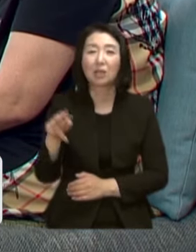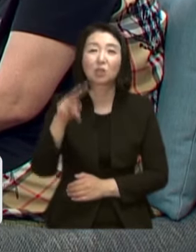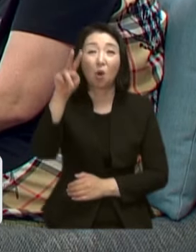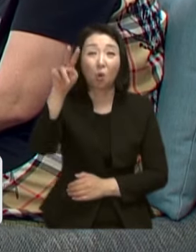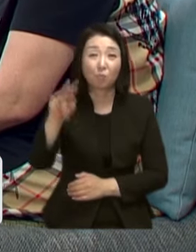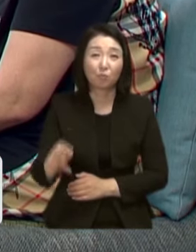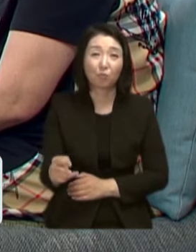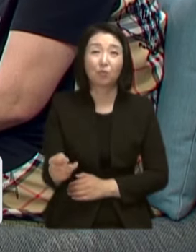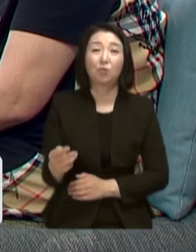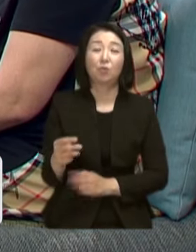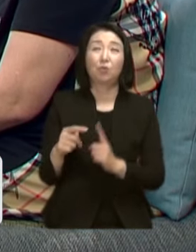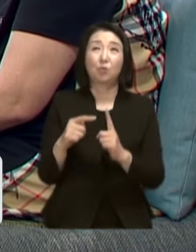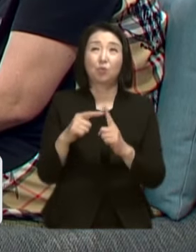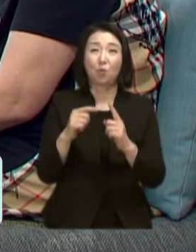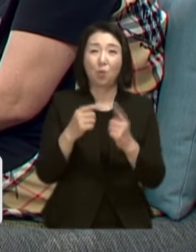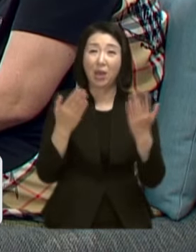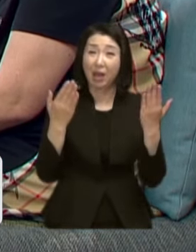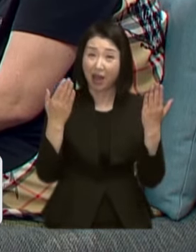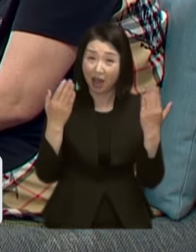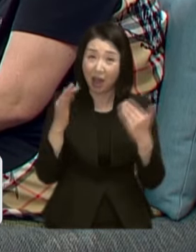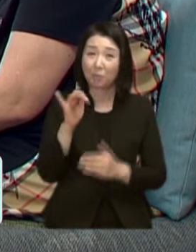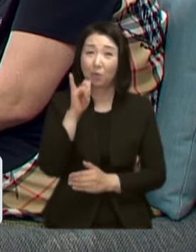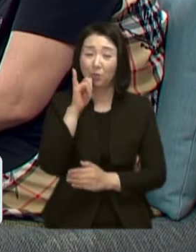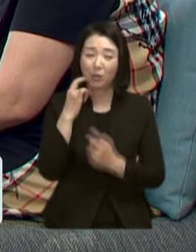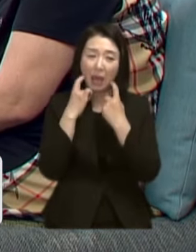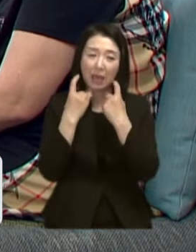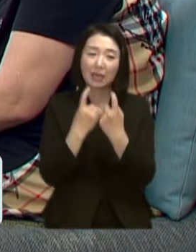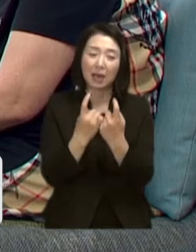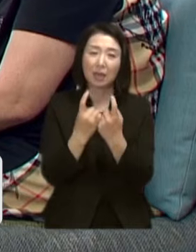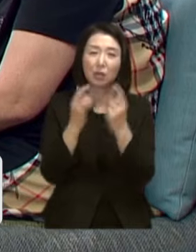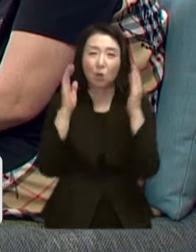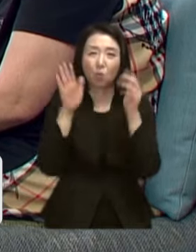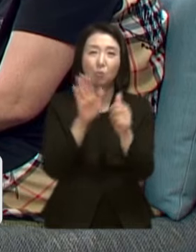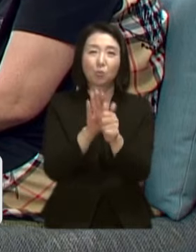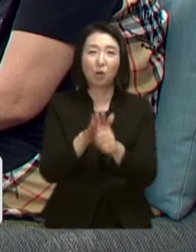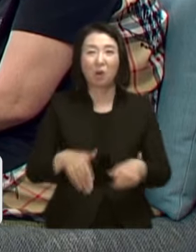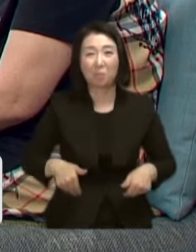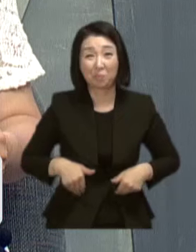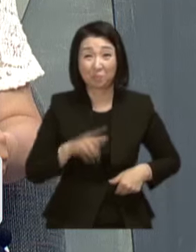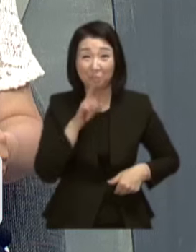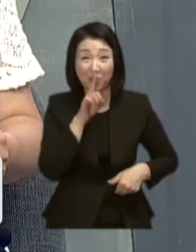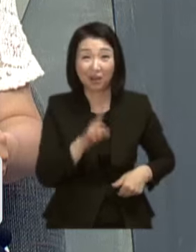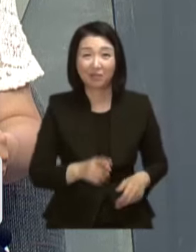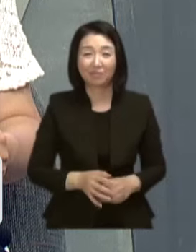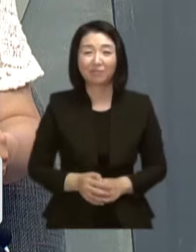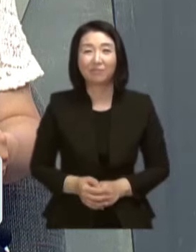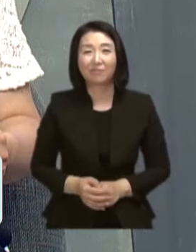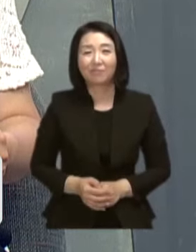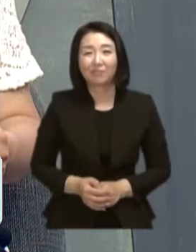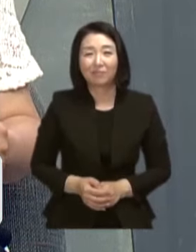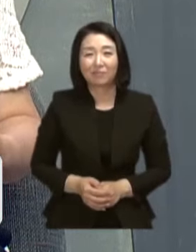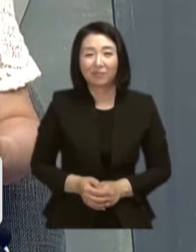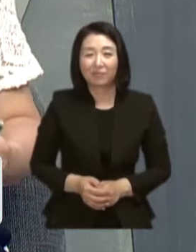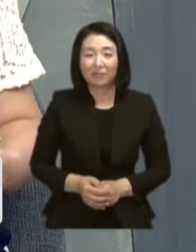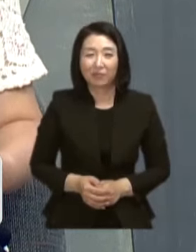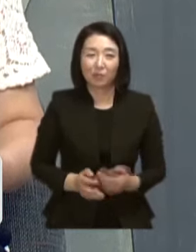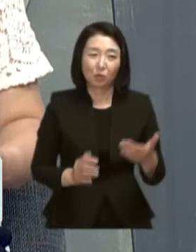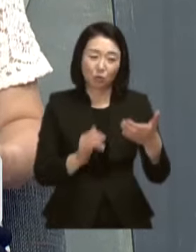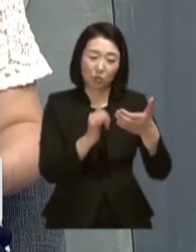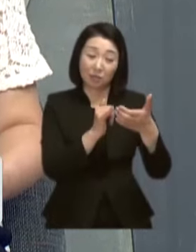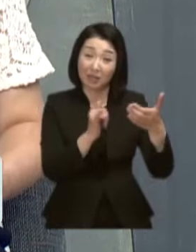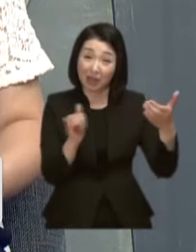그 외에 학비도 있고 네. 사교육도 해야 되고 말하자면 네. 그렇게 이제 선교사님이 90여 명의